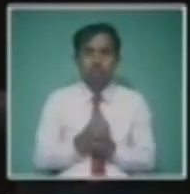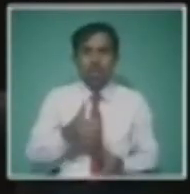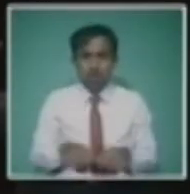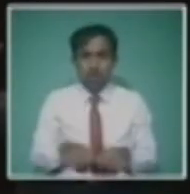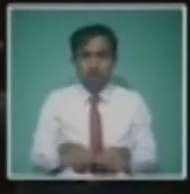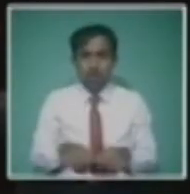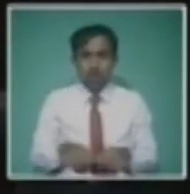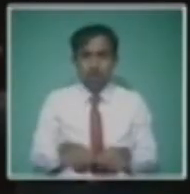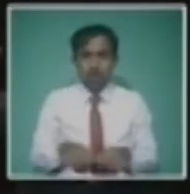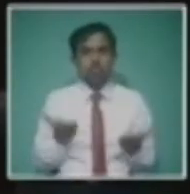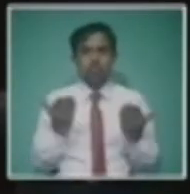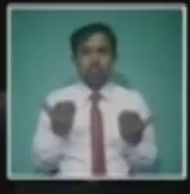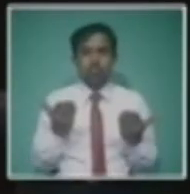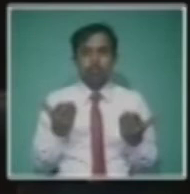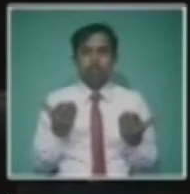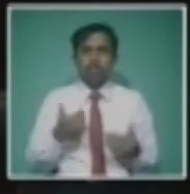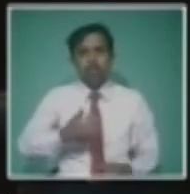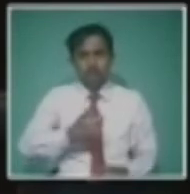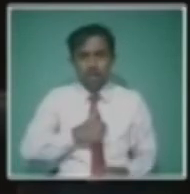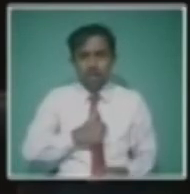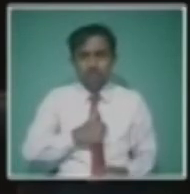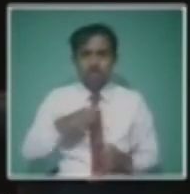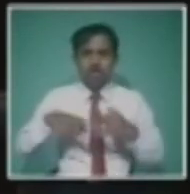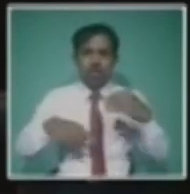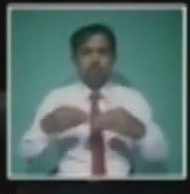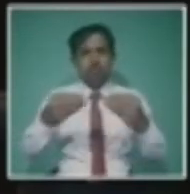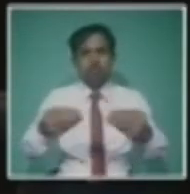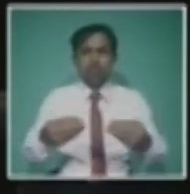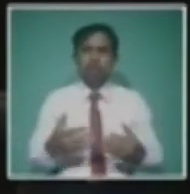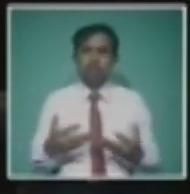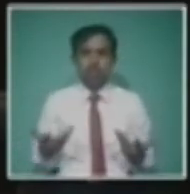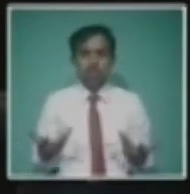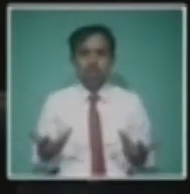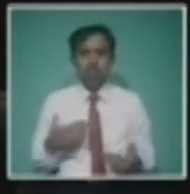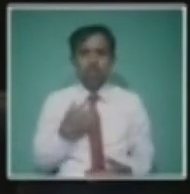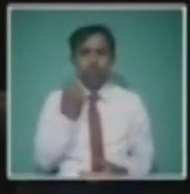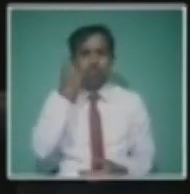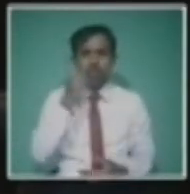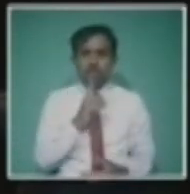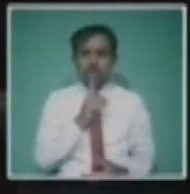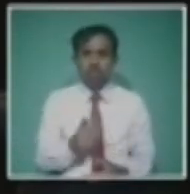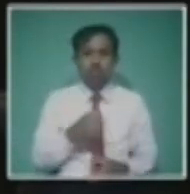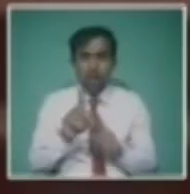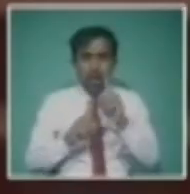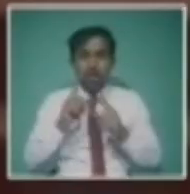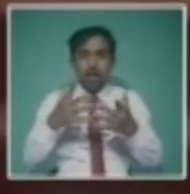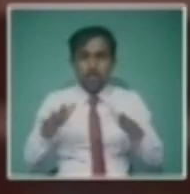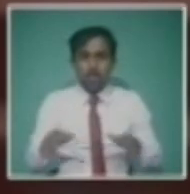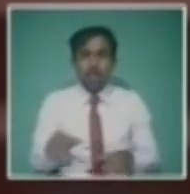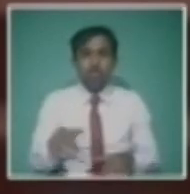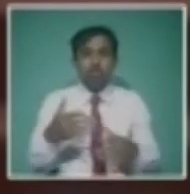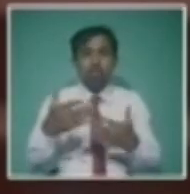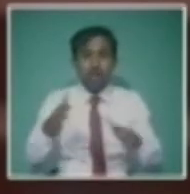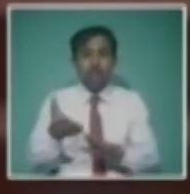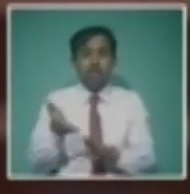පත් වුණා. මේවායක අපි කරමු. කැමති කෙනෙකුට ඡන්ද දෙනවා නම් දෙන්න නැත්නම් නිකන් ඉන්න කියන එක තමයි අපේ යෝජනාව ආව එකට අතනම ආණ්ඩු පක්ෂය එකඟ වුණා. අල්ල ඉවර වෙන්නේ